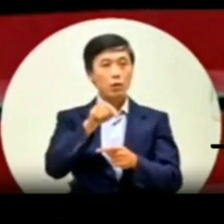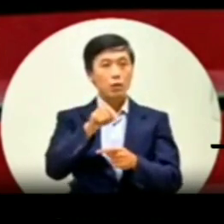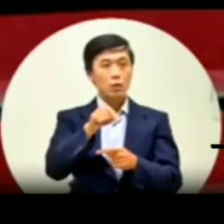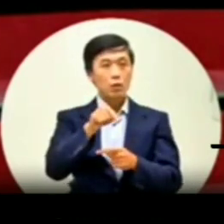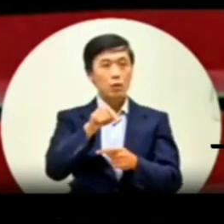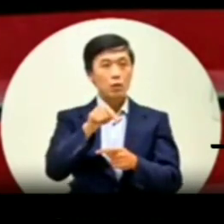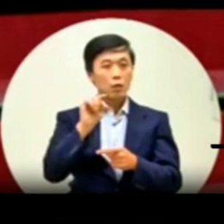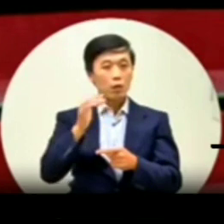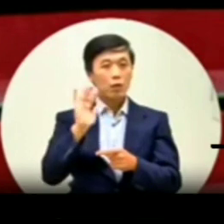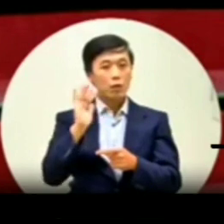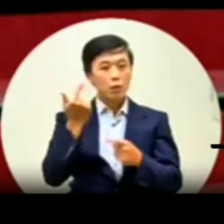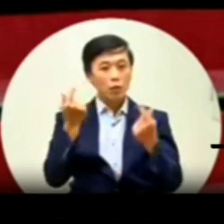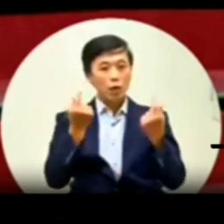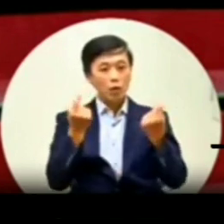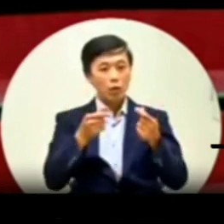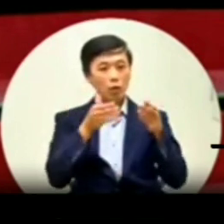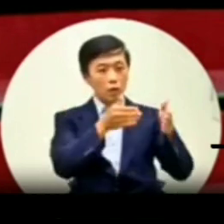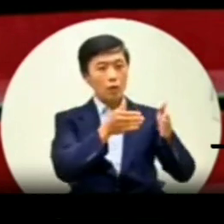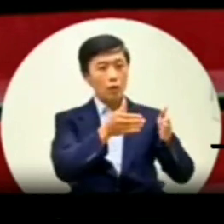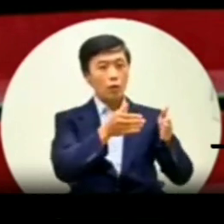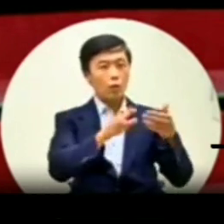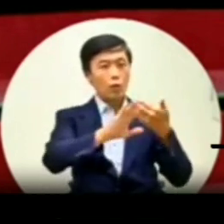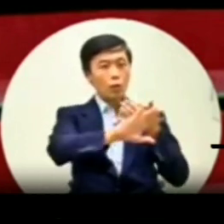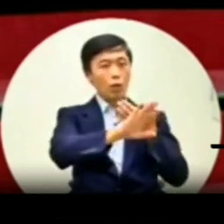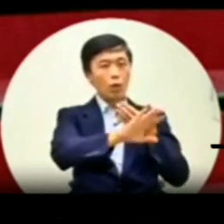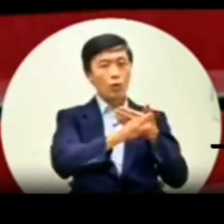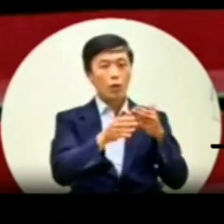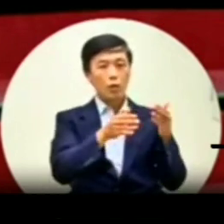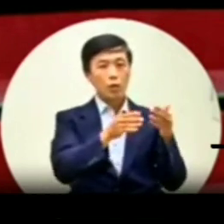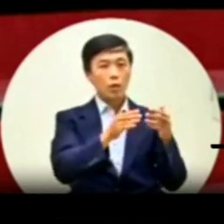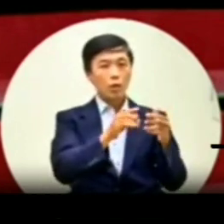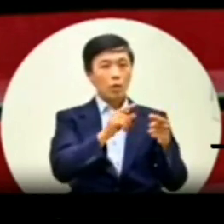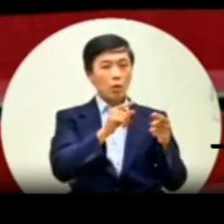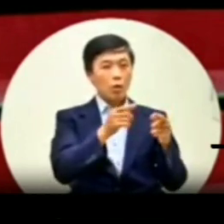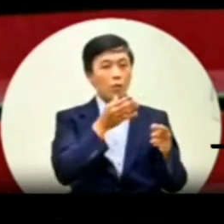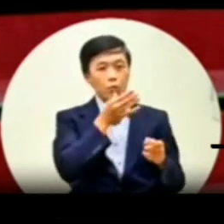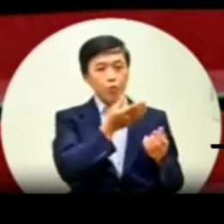没有力道去抵抗这些外面不对的言论。